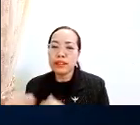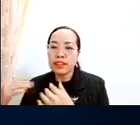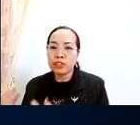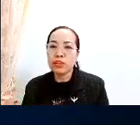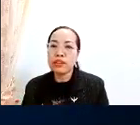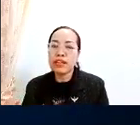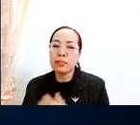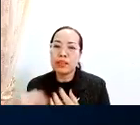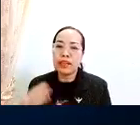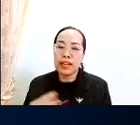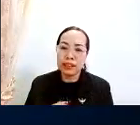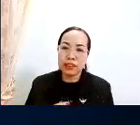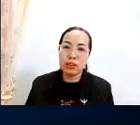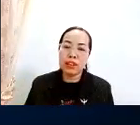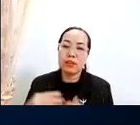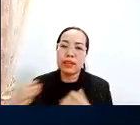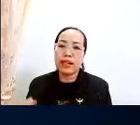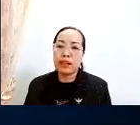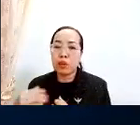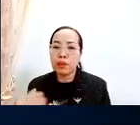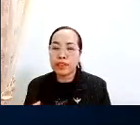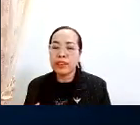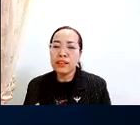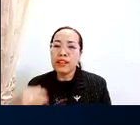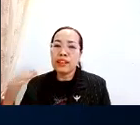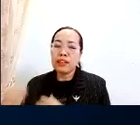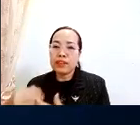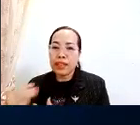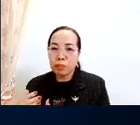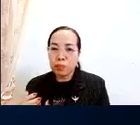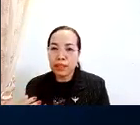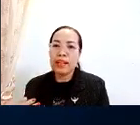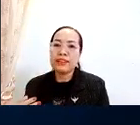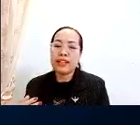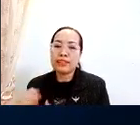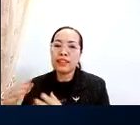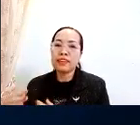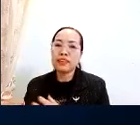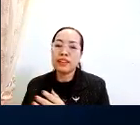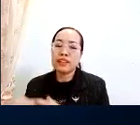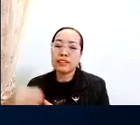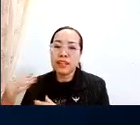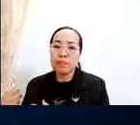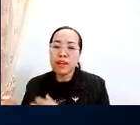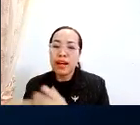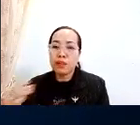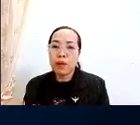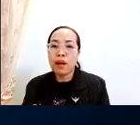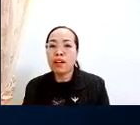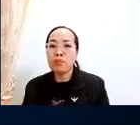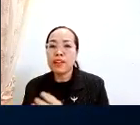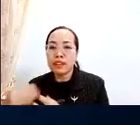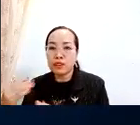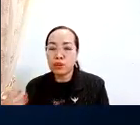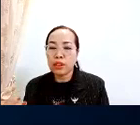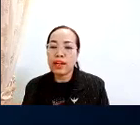squall pi ở tệ chôn ta tầm rời cả tệ chôn nơi sau mày ca covid ní kê tầm rời cả vậy là chà chẳng dương trời tệ đập hết